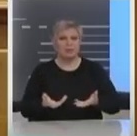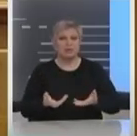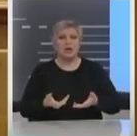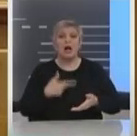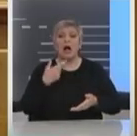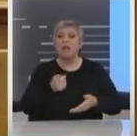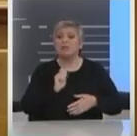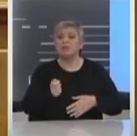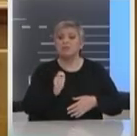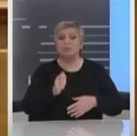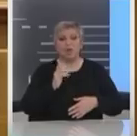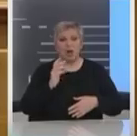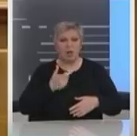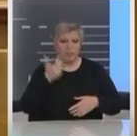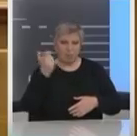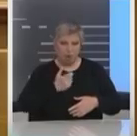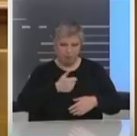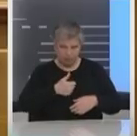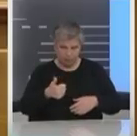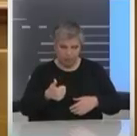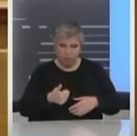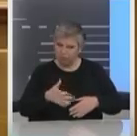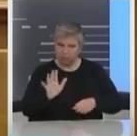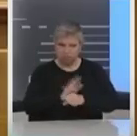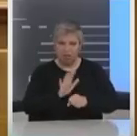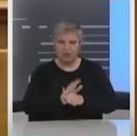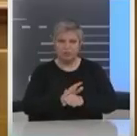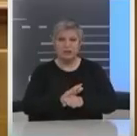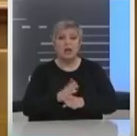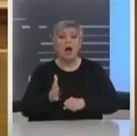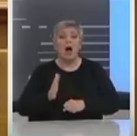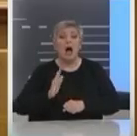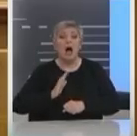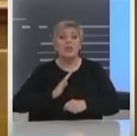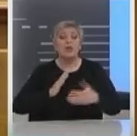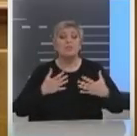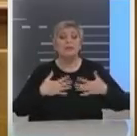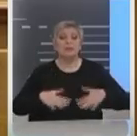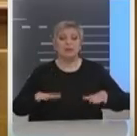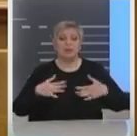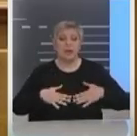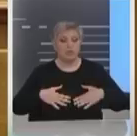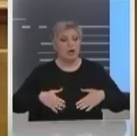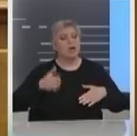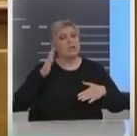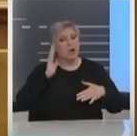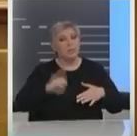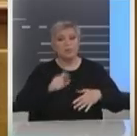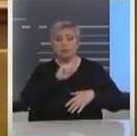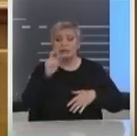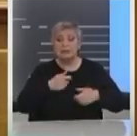φτάνουν. Αυτό που χρειάζονται οι πολίτες είναι να μπορούν να ξαναπάρουν στα χέρια τους τον έλεγχο της ζωής